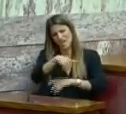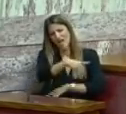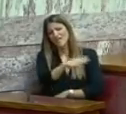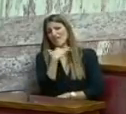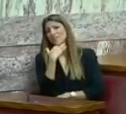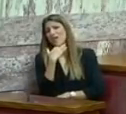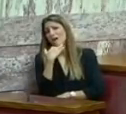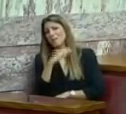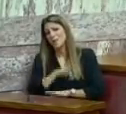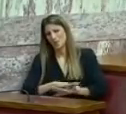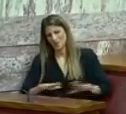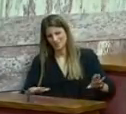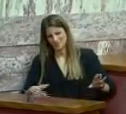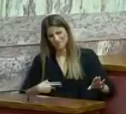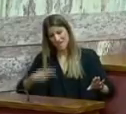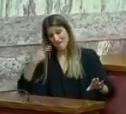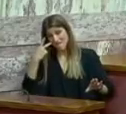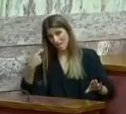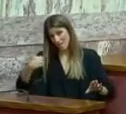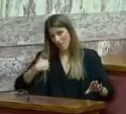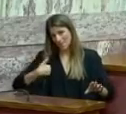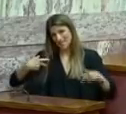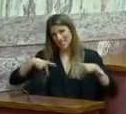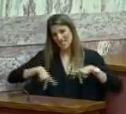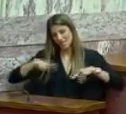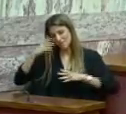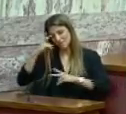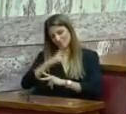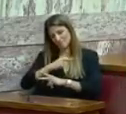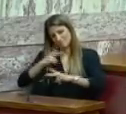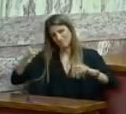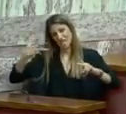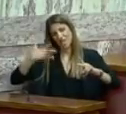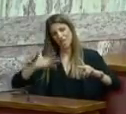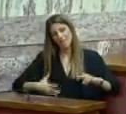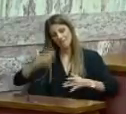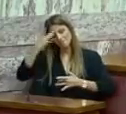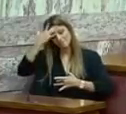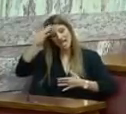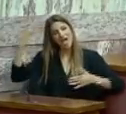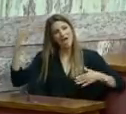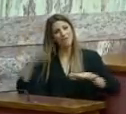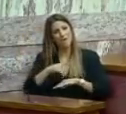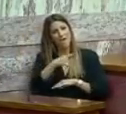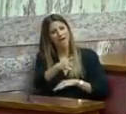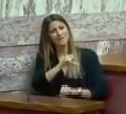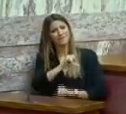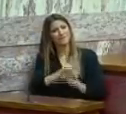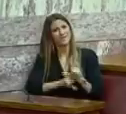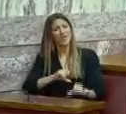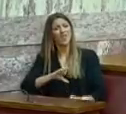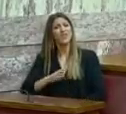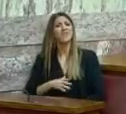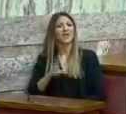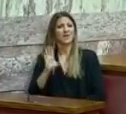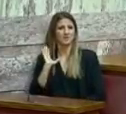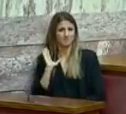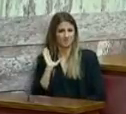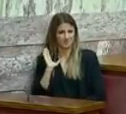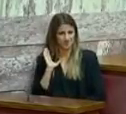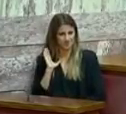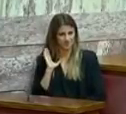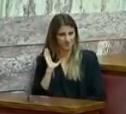αλλά λυσοδός αντιδρά και σε οποιαδήποτε θεσμική αλλαγή που θα δικαιώσει αγώνες